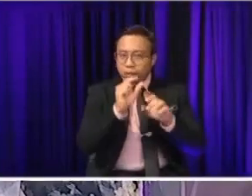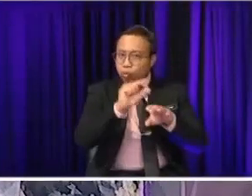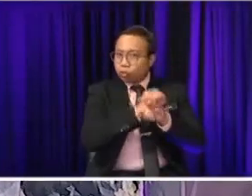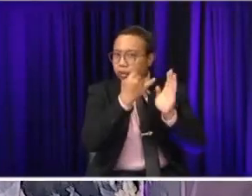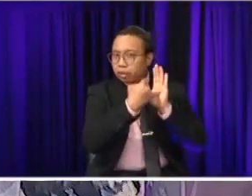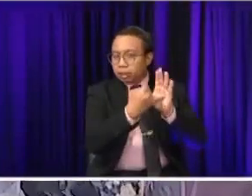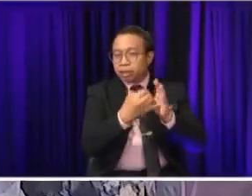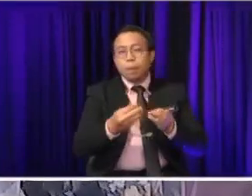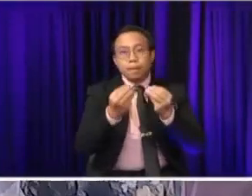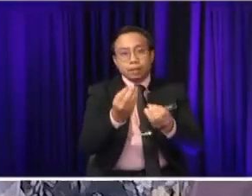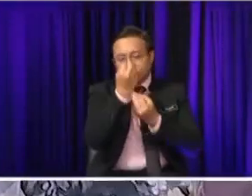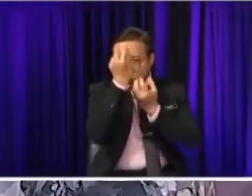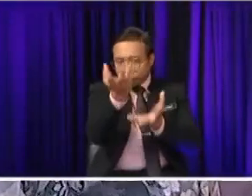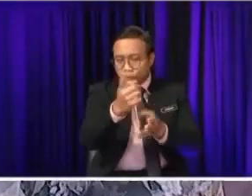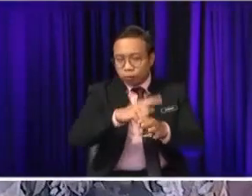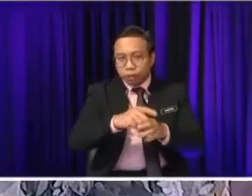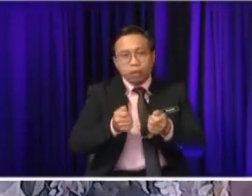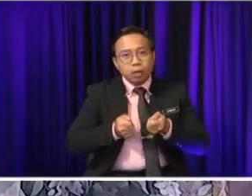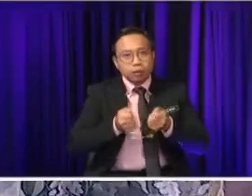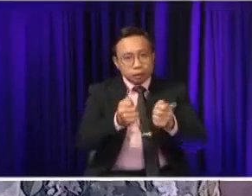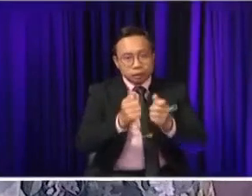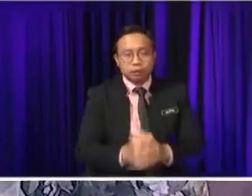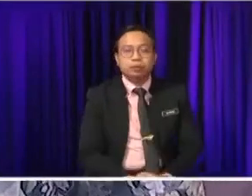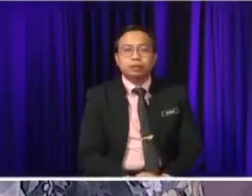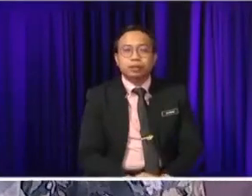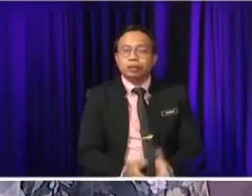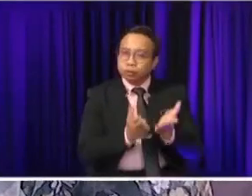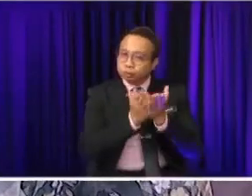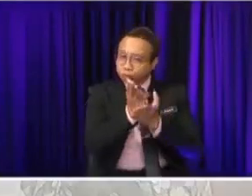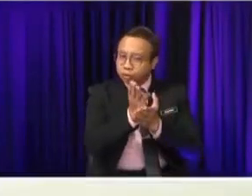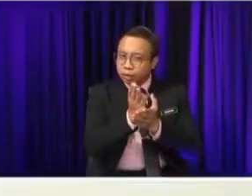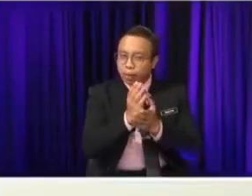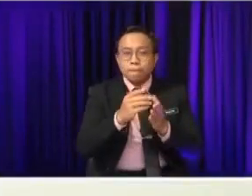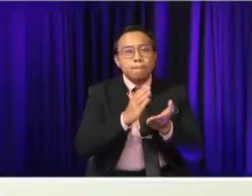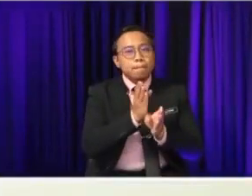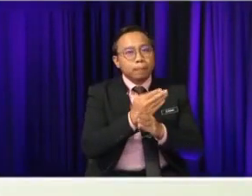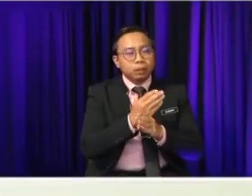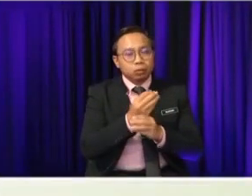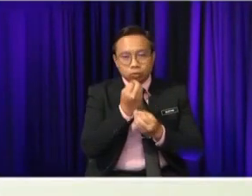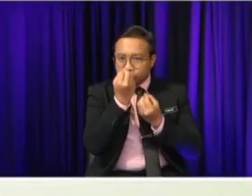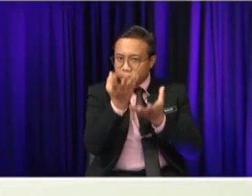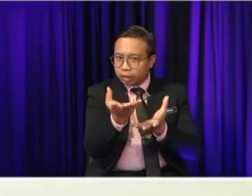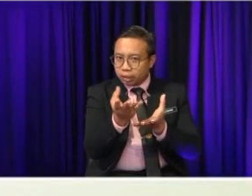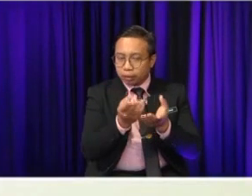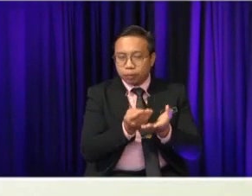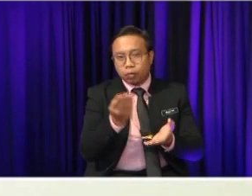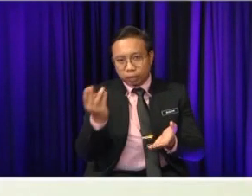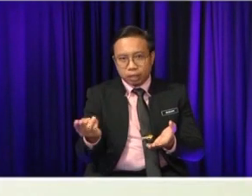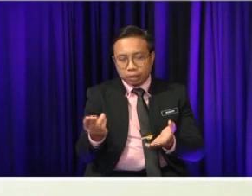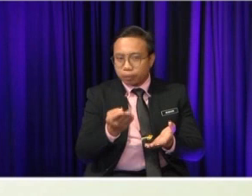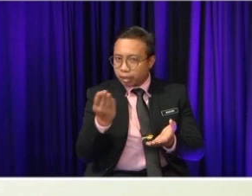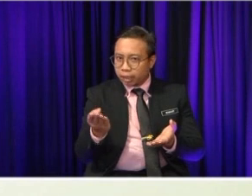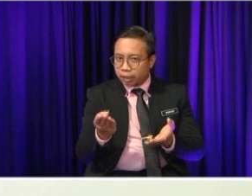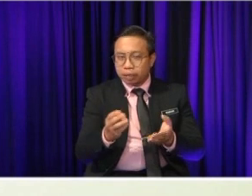dapat memberikan informasi kepada audience seterusnya bentuk pesanan dia adalah produk pakai mata yang disertakan melalui